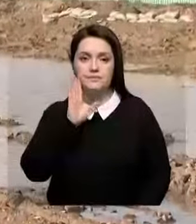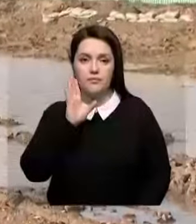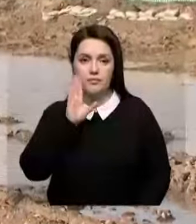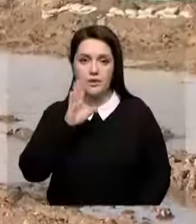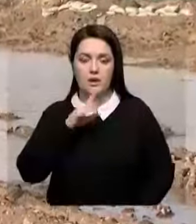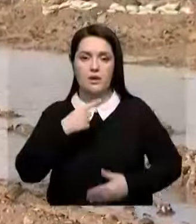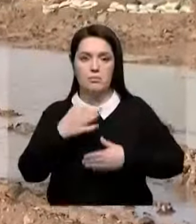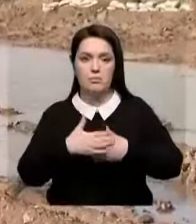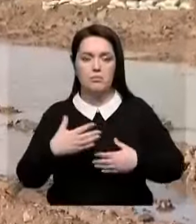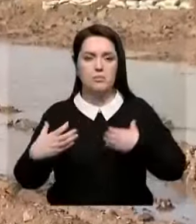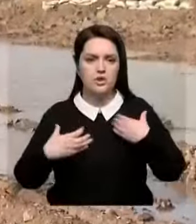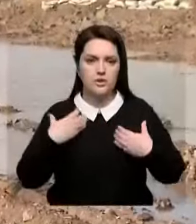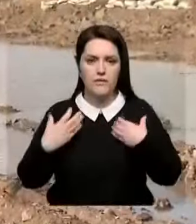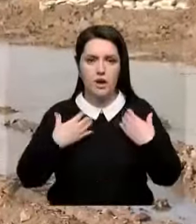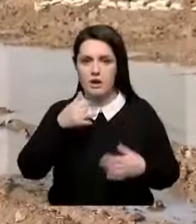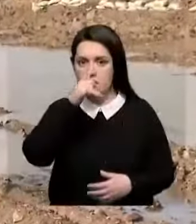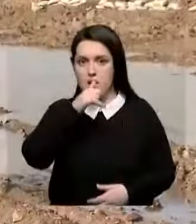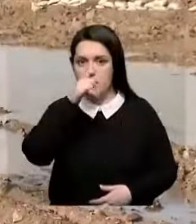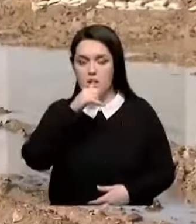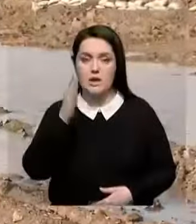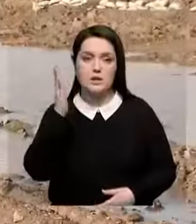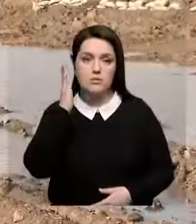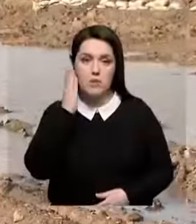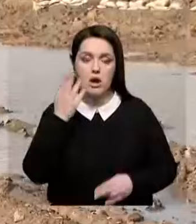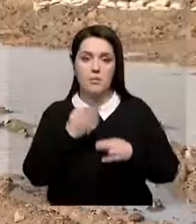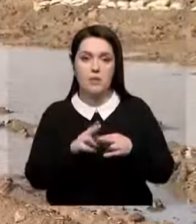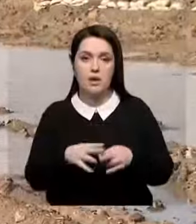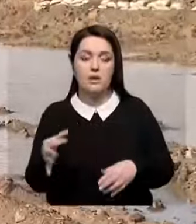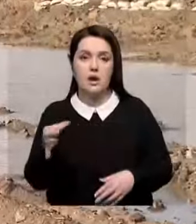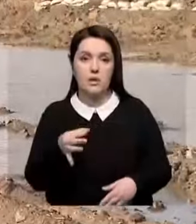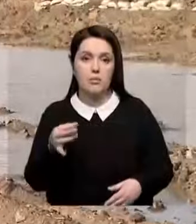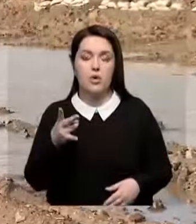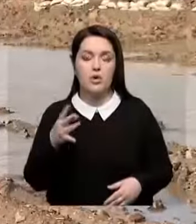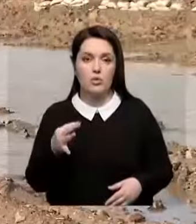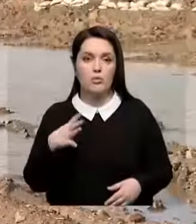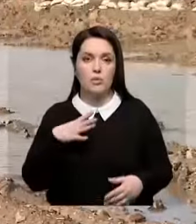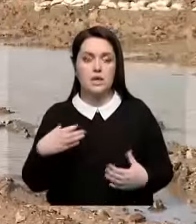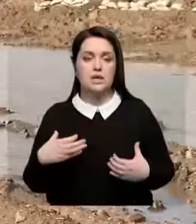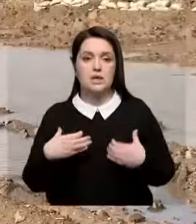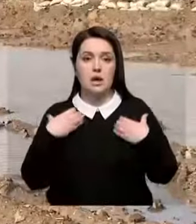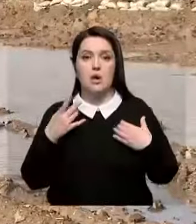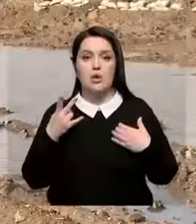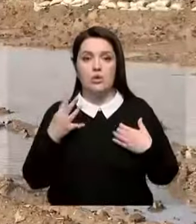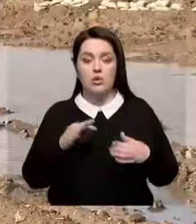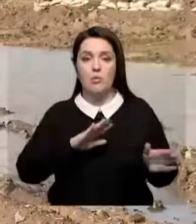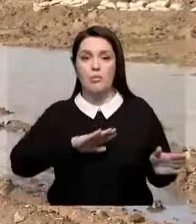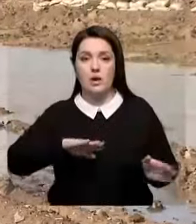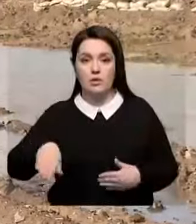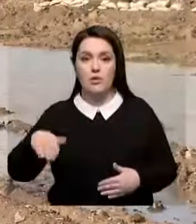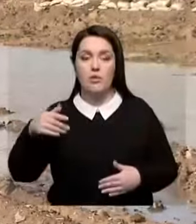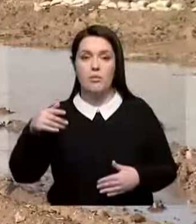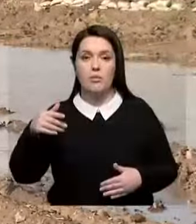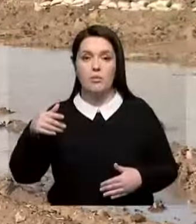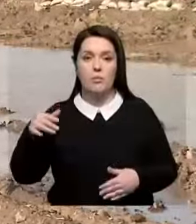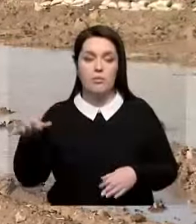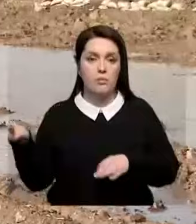переживали, не могли спать. Понятно, что это не только у нас, в нескольких областях, но все равно было страшно. Но потом прибыли спасатели, мы все